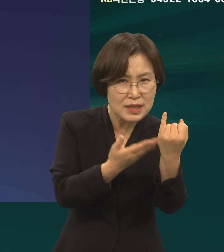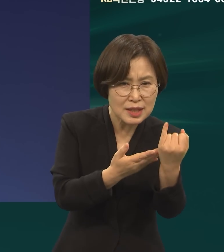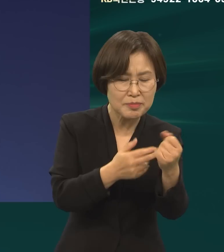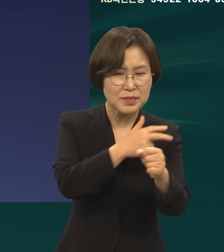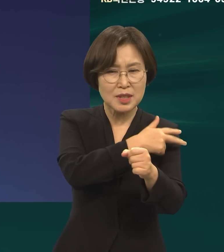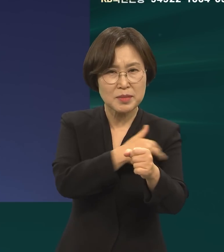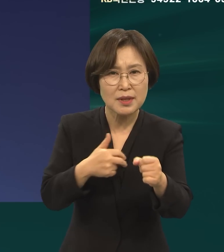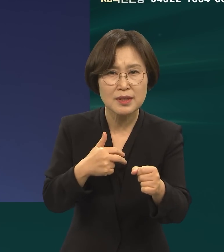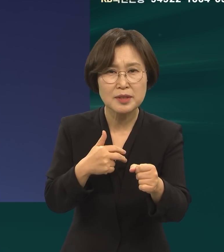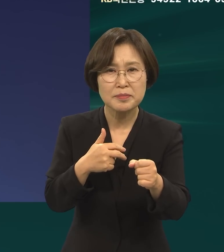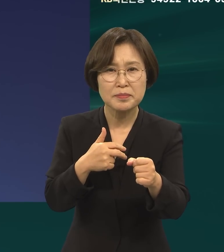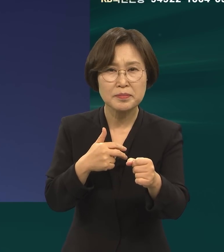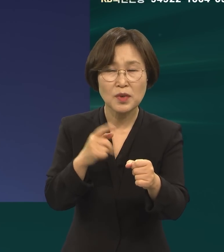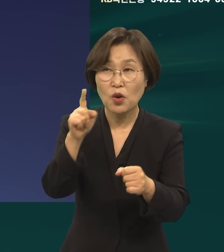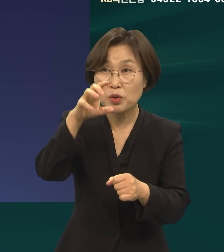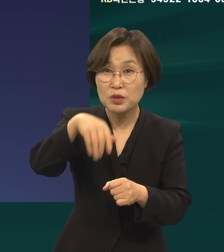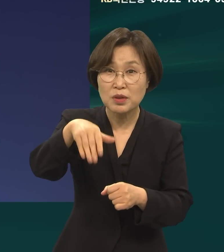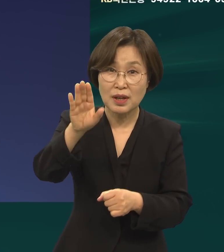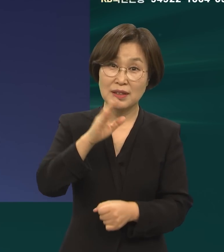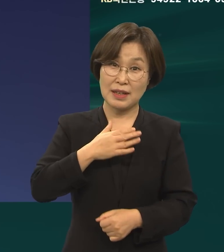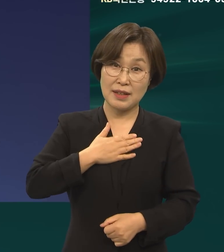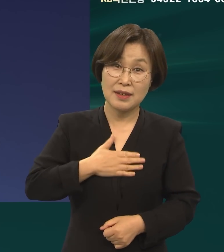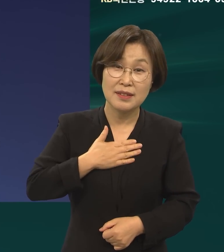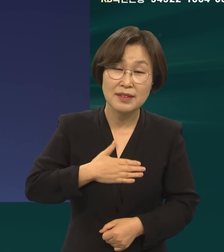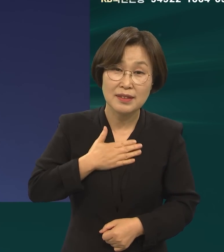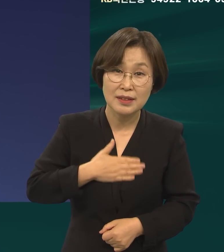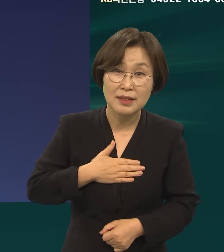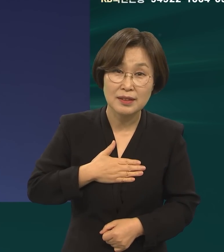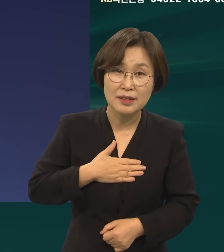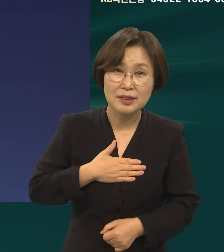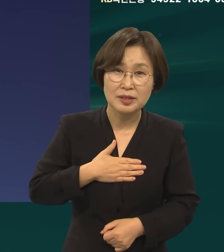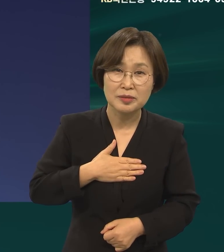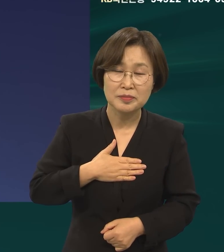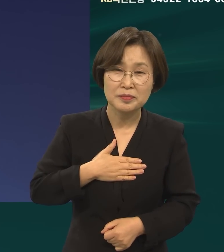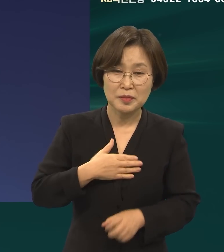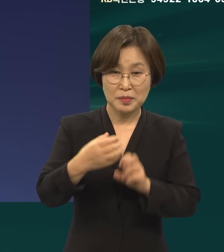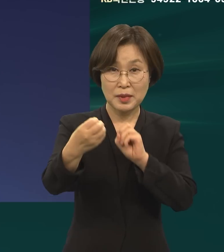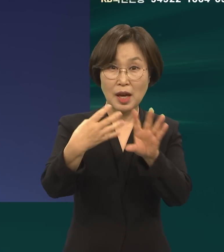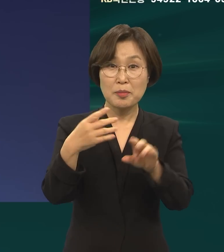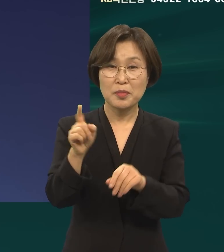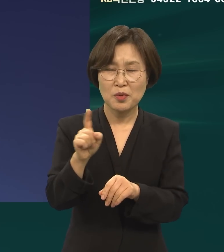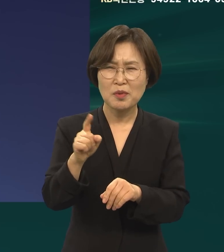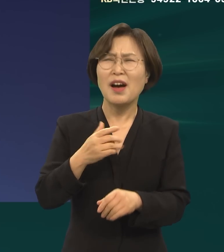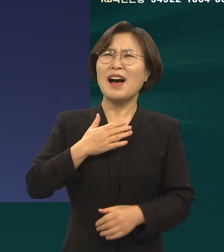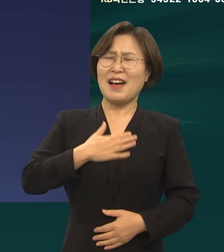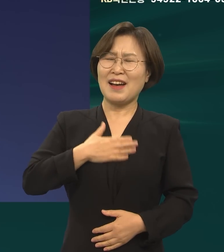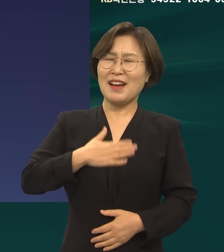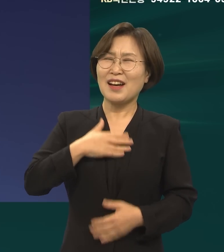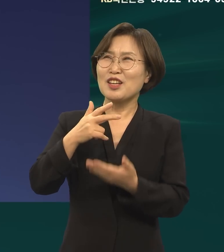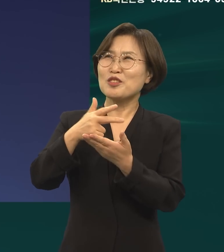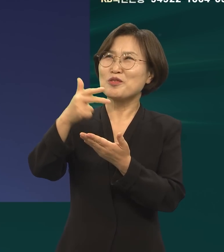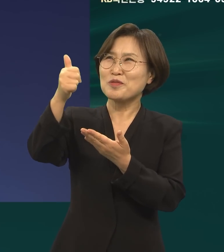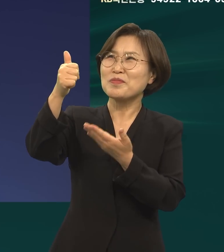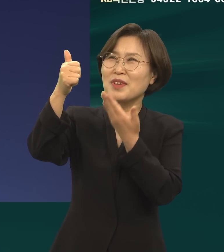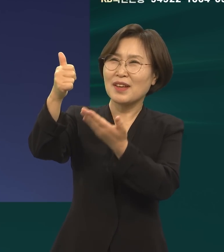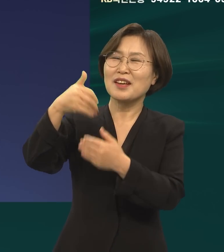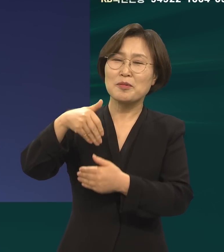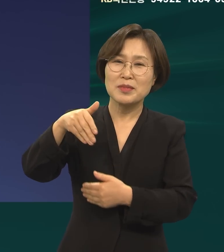집사님, 어디로 가는지 아십니까? 그럼 그분들이 이렇게 대답해요. 목사님 알죠? 저 주님께 갑니다.